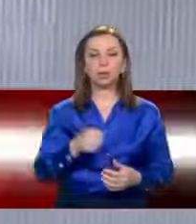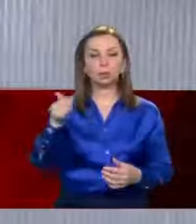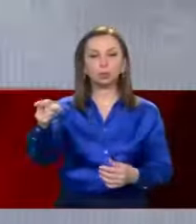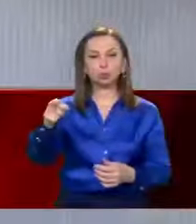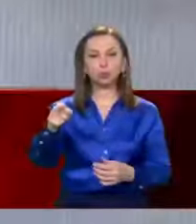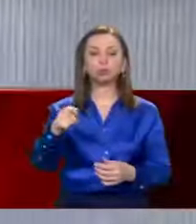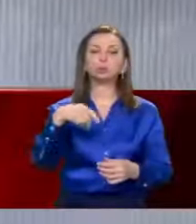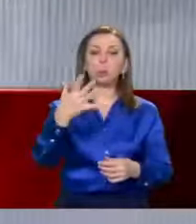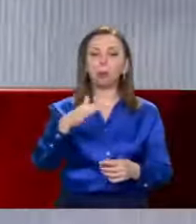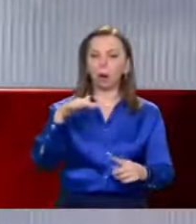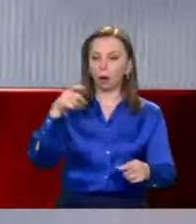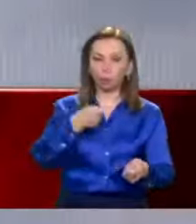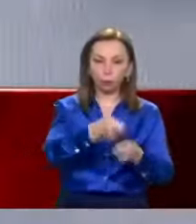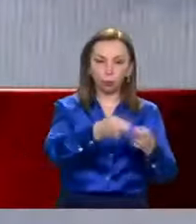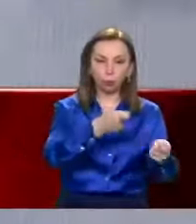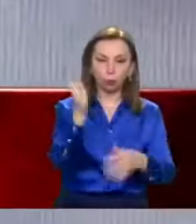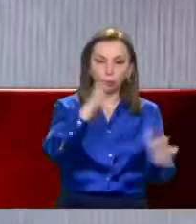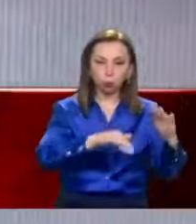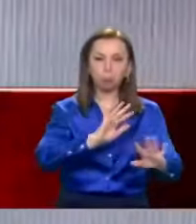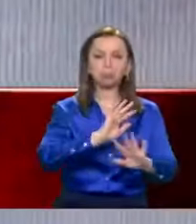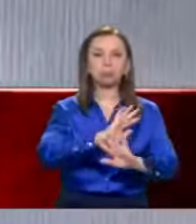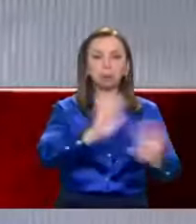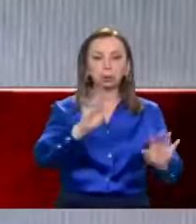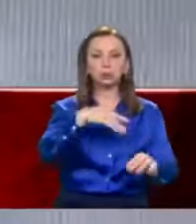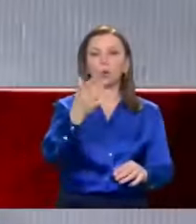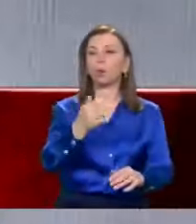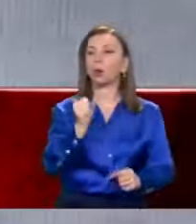Saldırgan arkasını dönüp kaçmaya başladı.